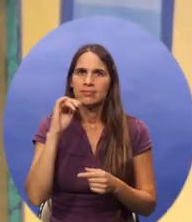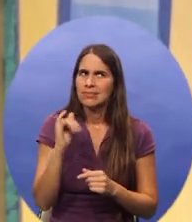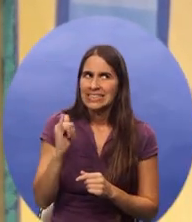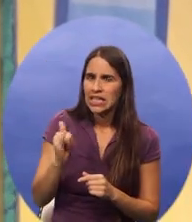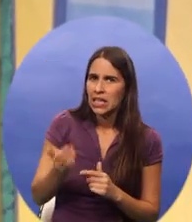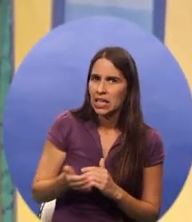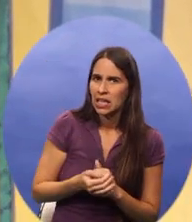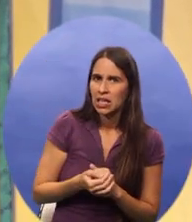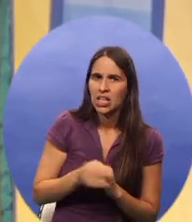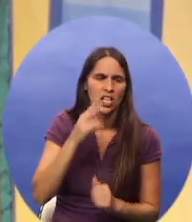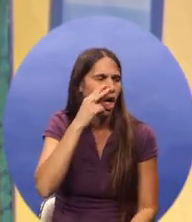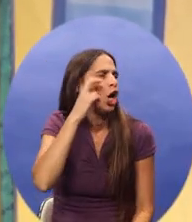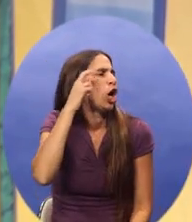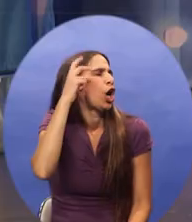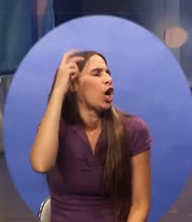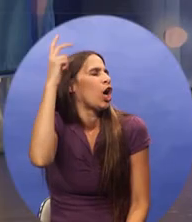מה זה?